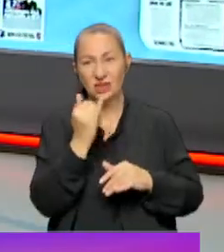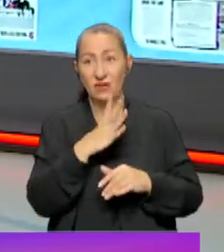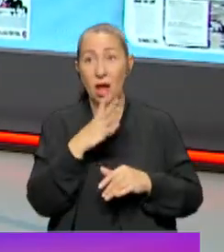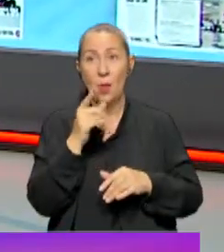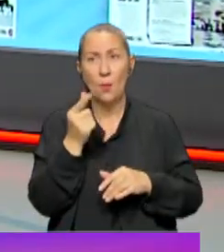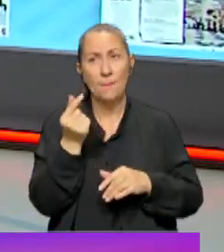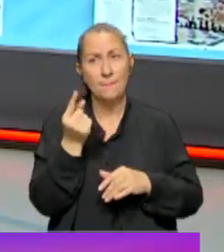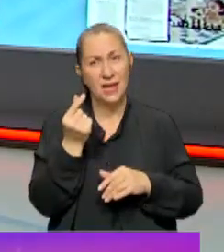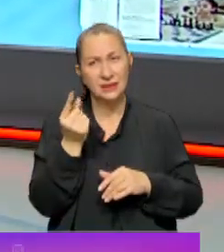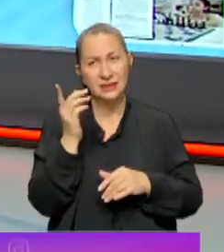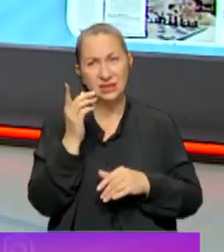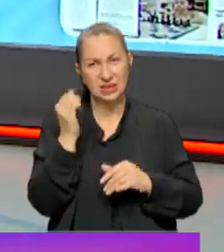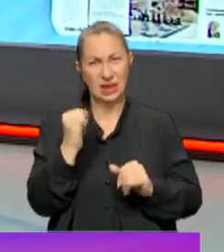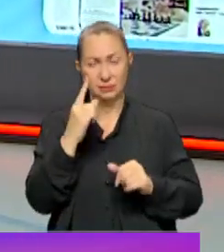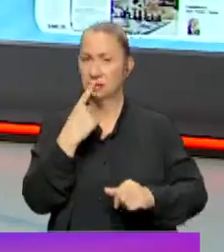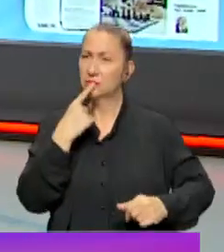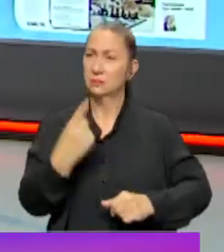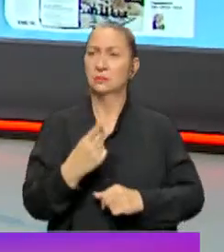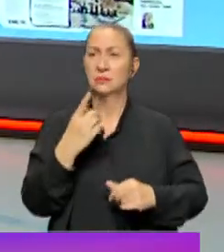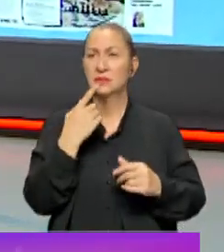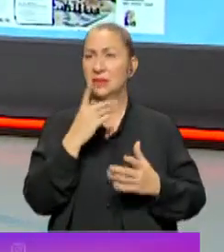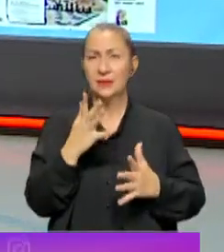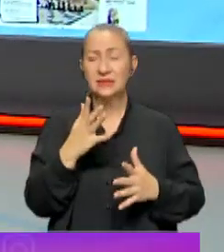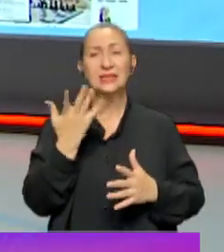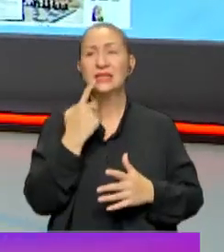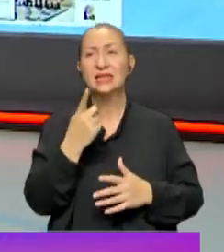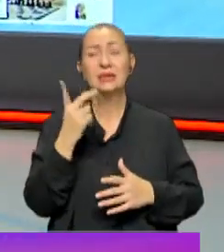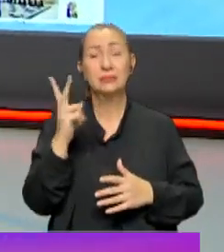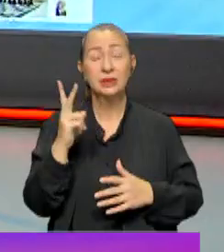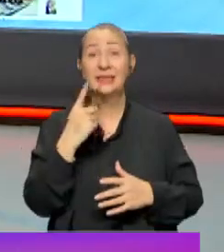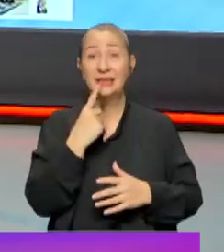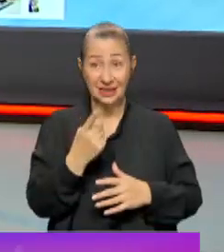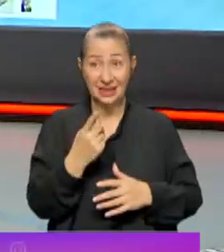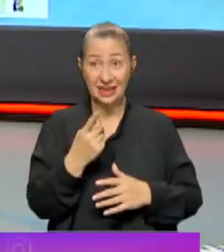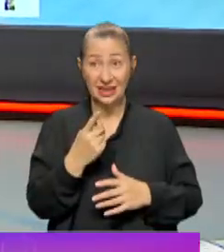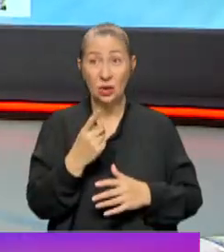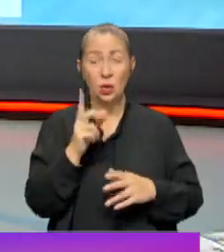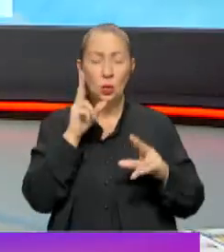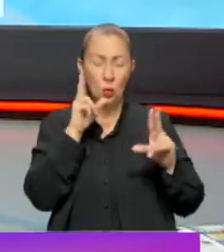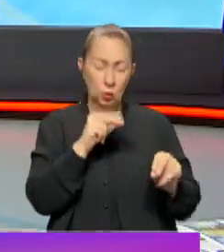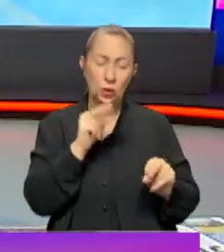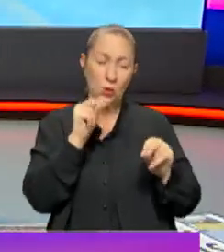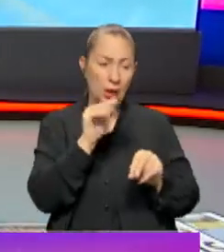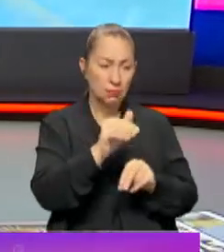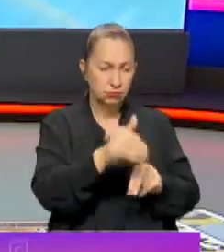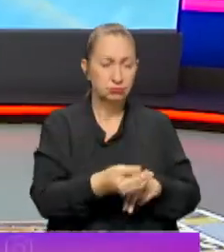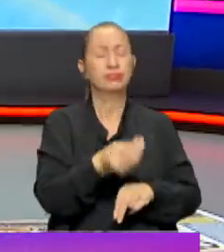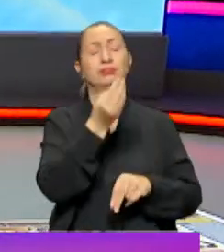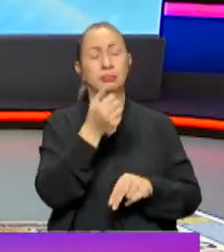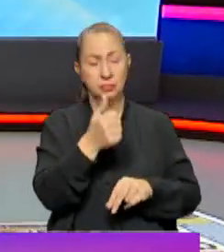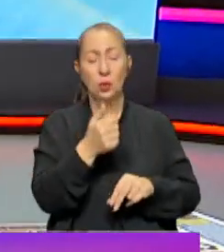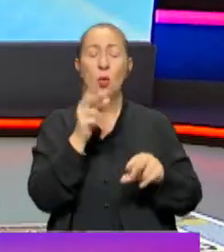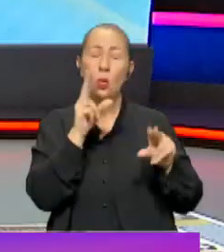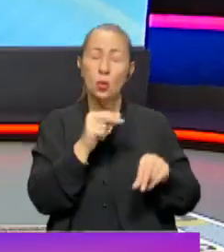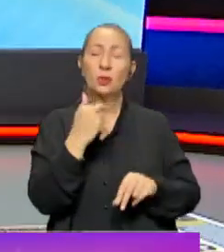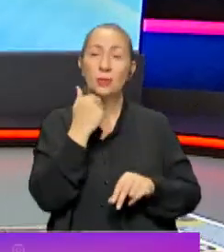bu biraz daha sert bir çıkıştı diyebiliriz. Ne dedi kendisi? Dedi ki uyuyanı uyandırırsınız ama uyuma